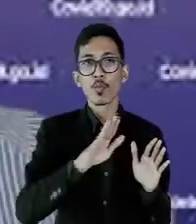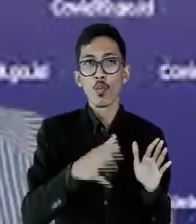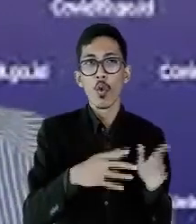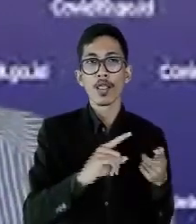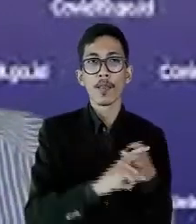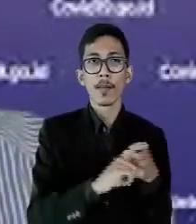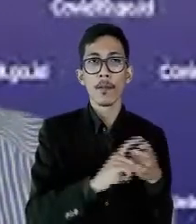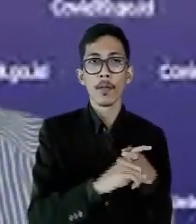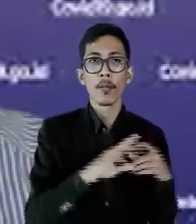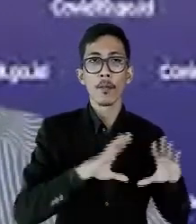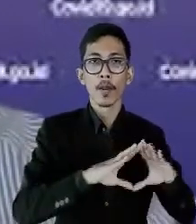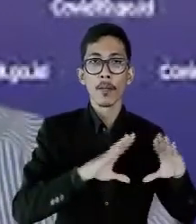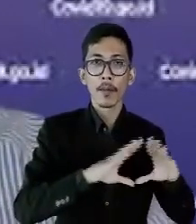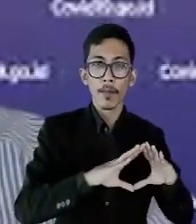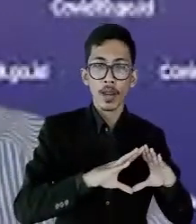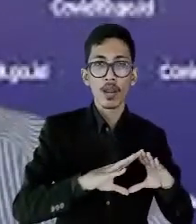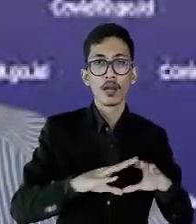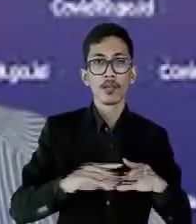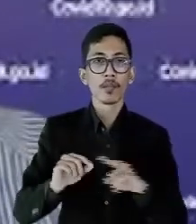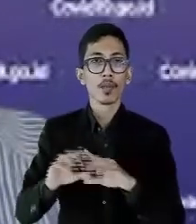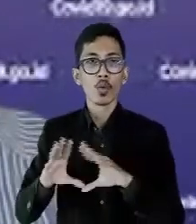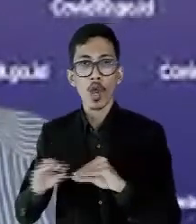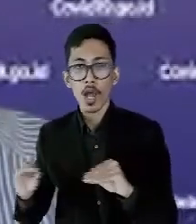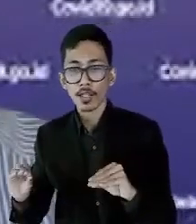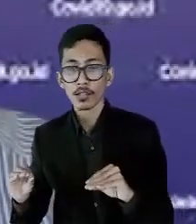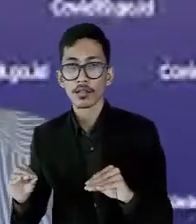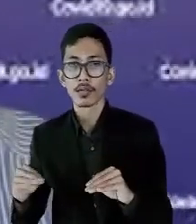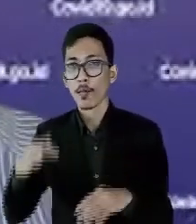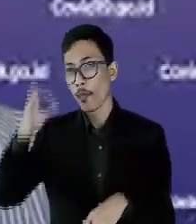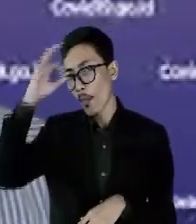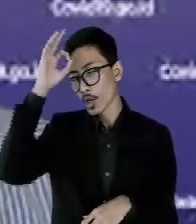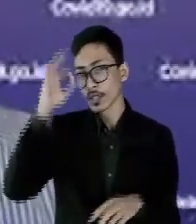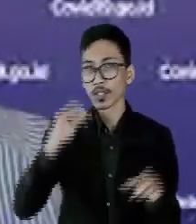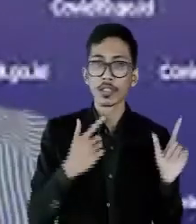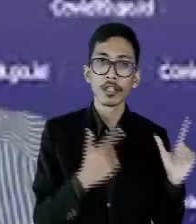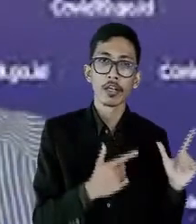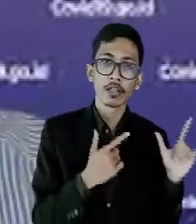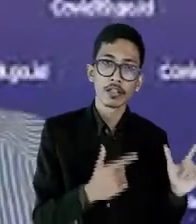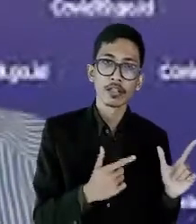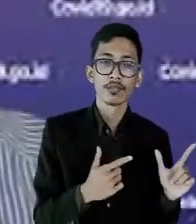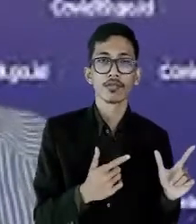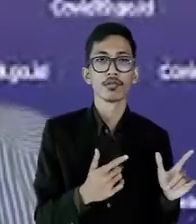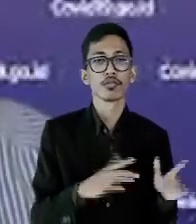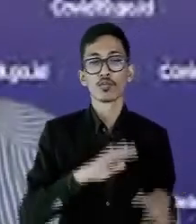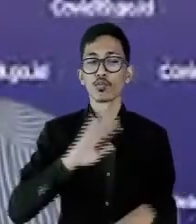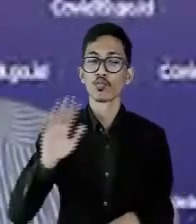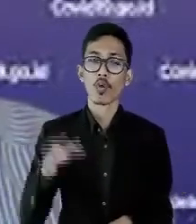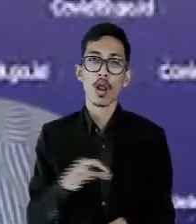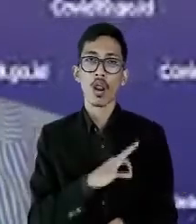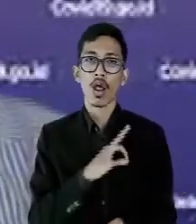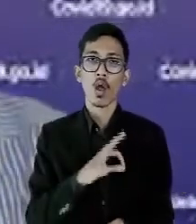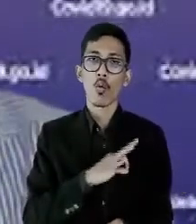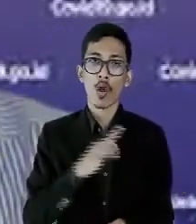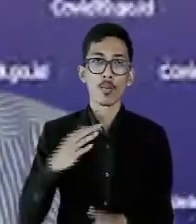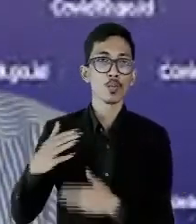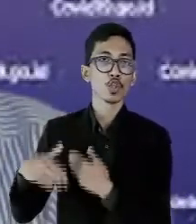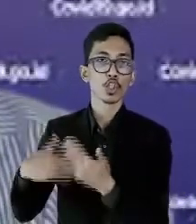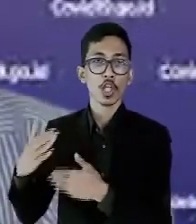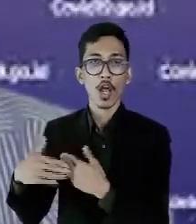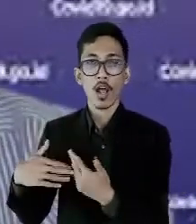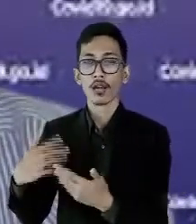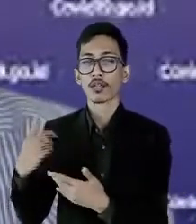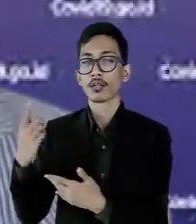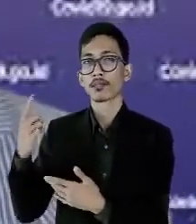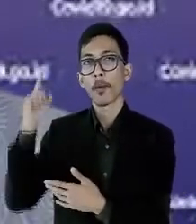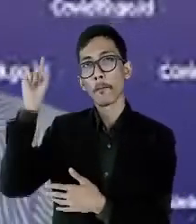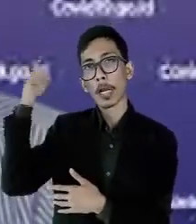terutama rekan-rekan di BNPB, di Satgas, maupun komponen Satpol PP, TNI, Polri, instansi pemerintah